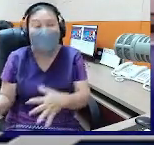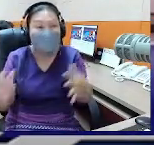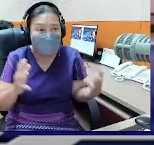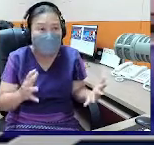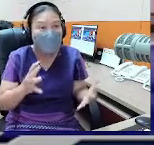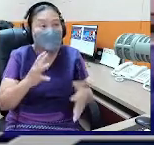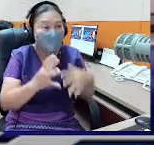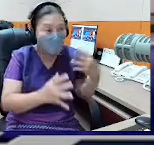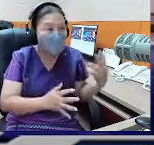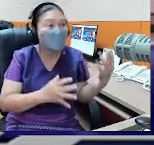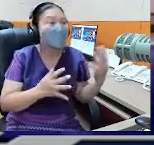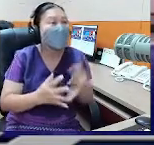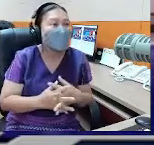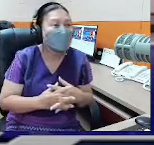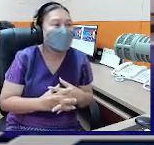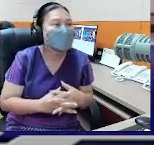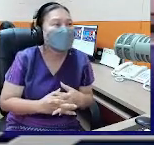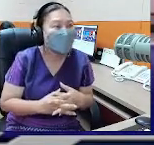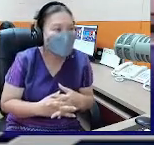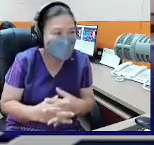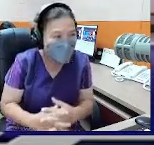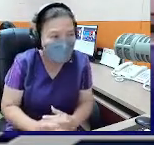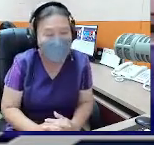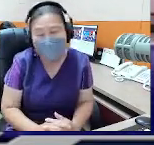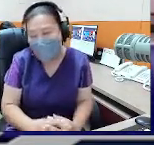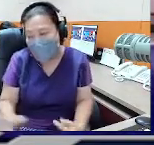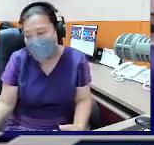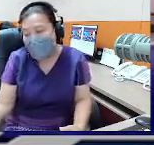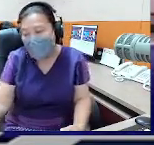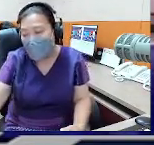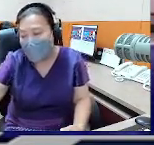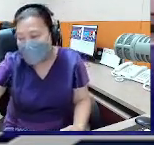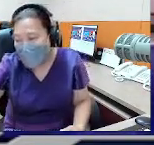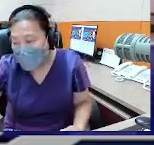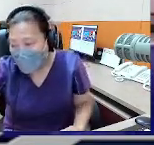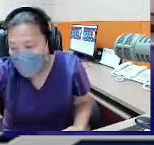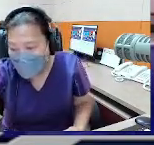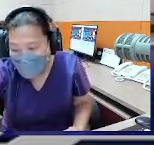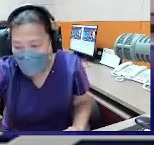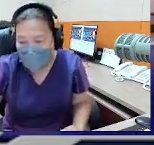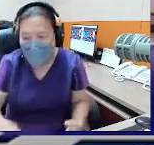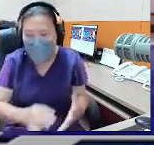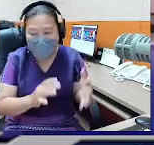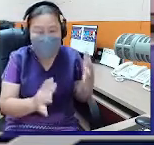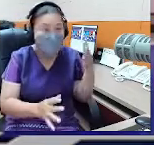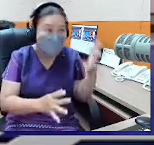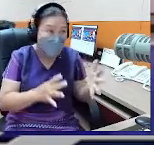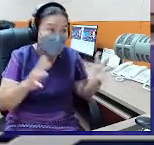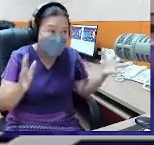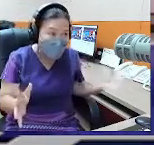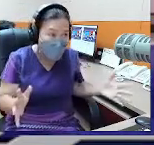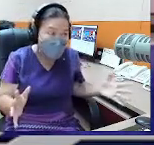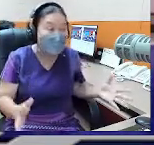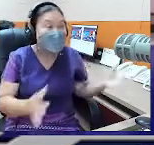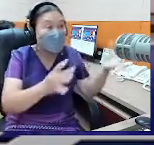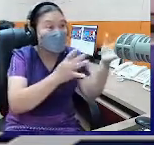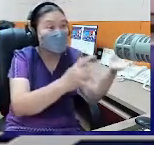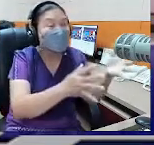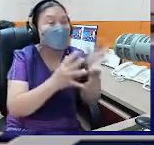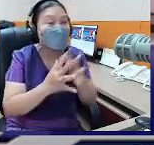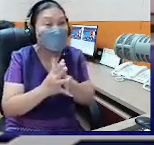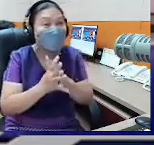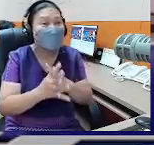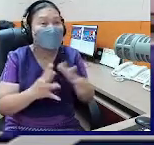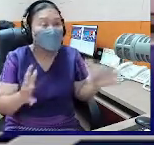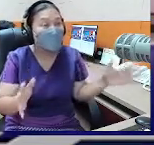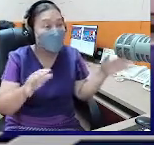การได้รวมถึงส่งลูกส่งหลานมาศึกษาแล้วเรียนที่นี่ได้นอกเหนือจากหลักสูตรนี้การจัดการธุรกิจอาหารฮาลาลหลักสูตร